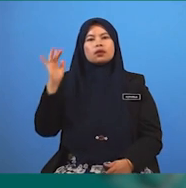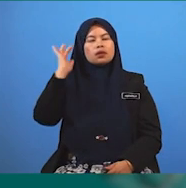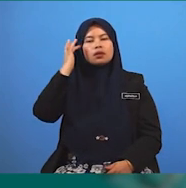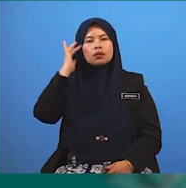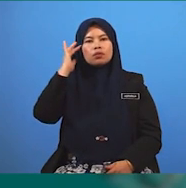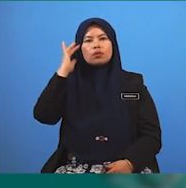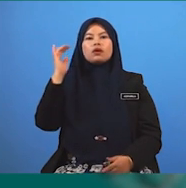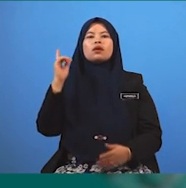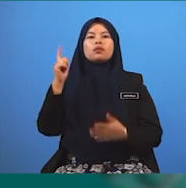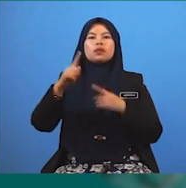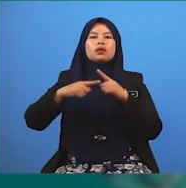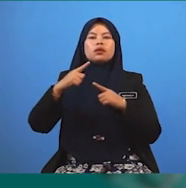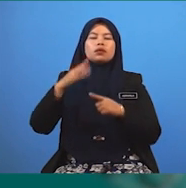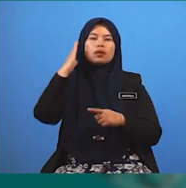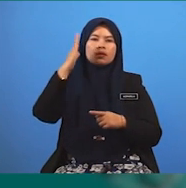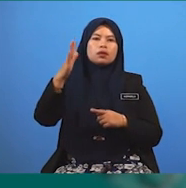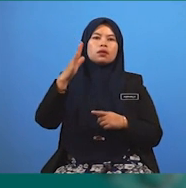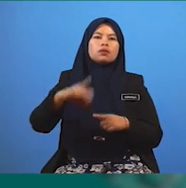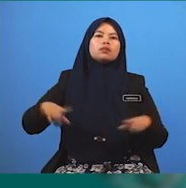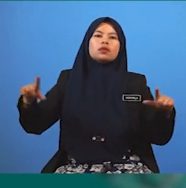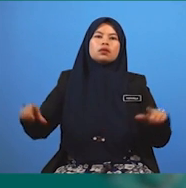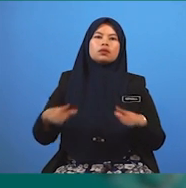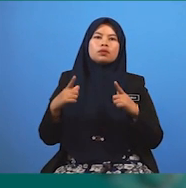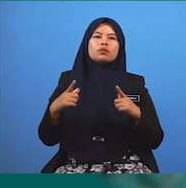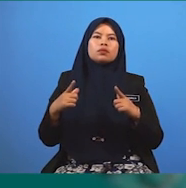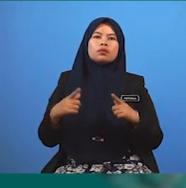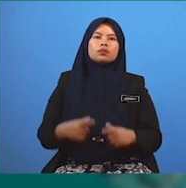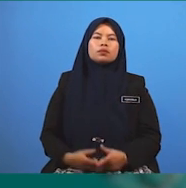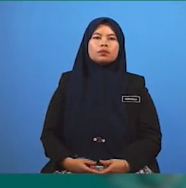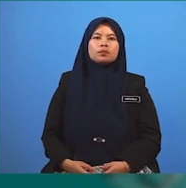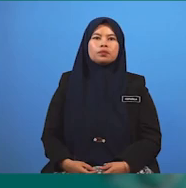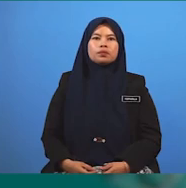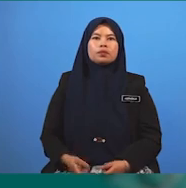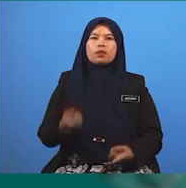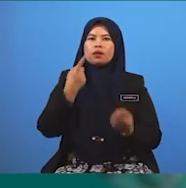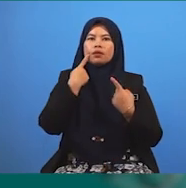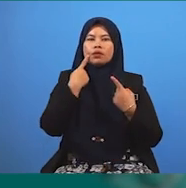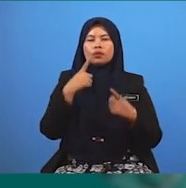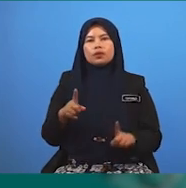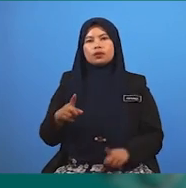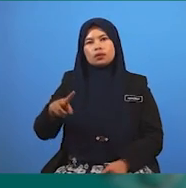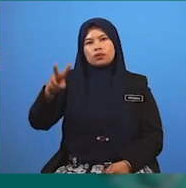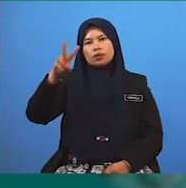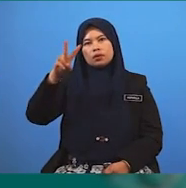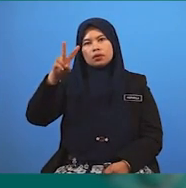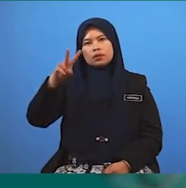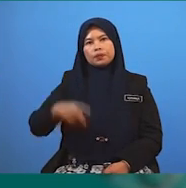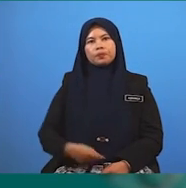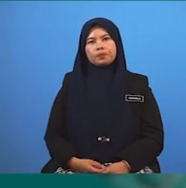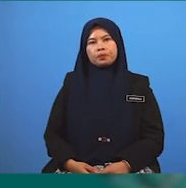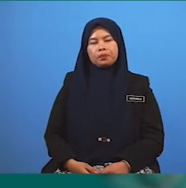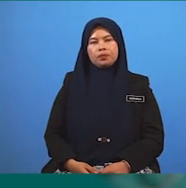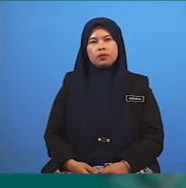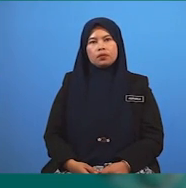Jawapan untuk soalan kedua pula ialah tiga golongan manusia ketika berlakunya hari kiamat ialah yang pertama